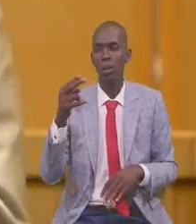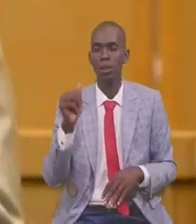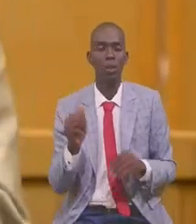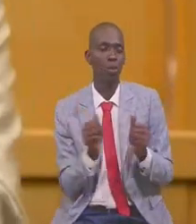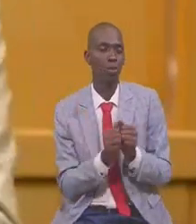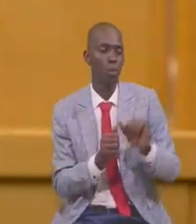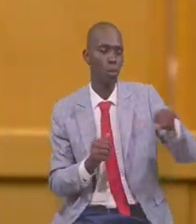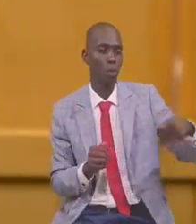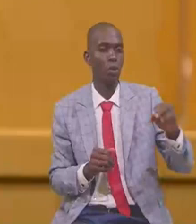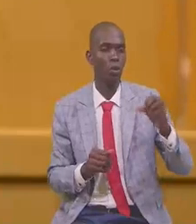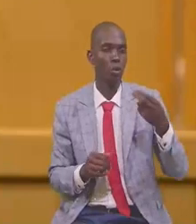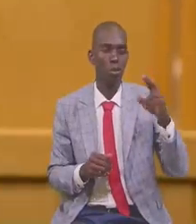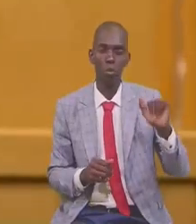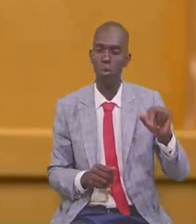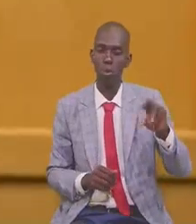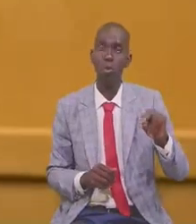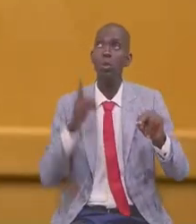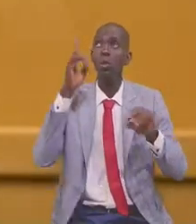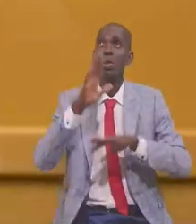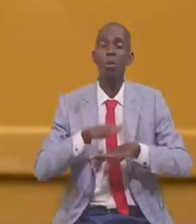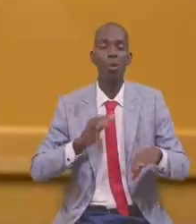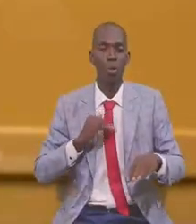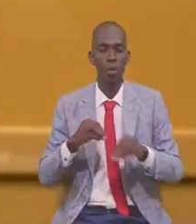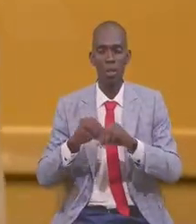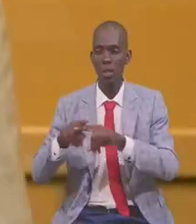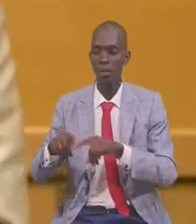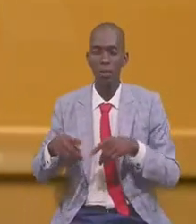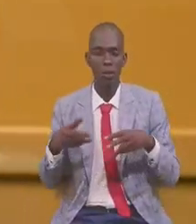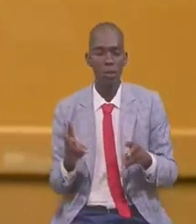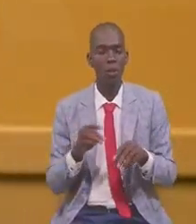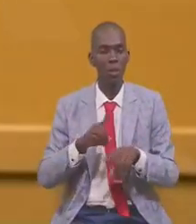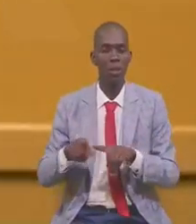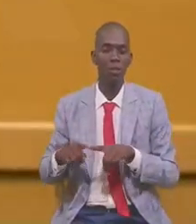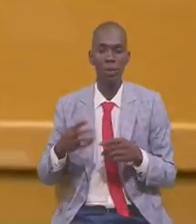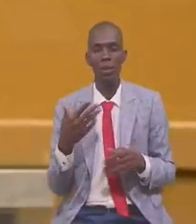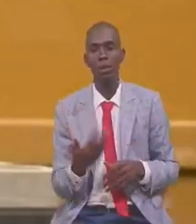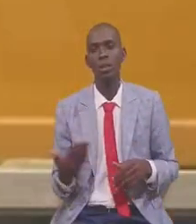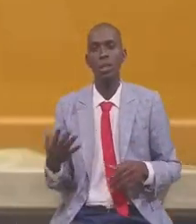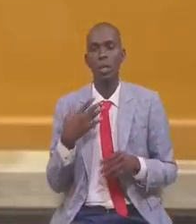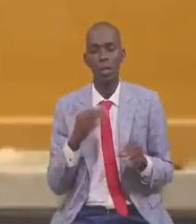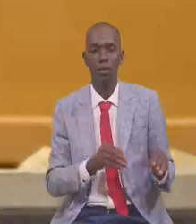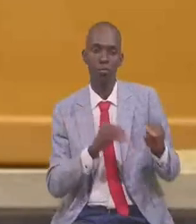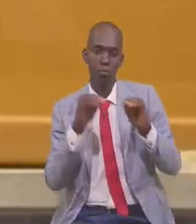appelle pour des choses différentes. Il passait et il jeta le manteau sur lui.